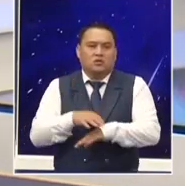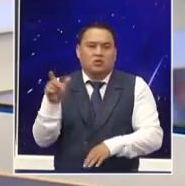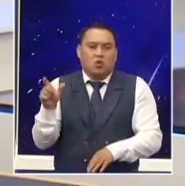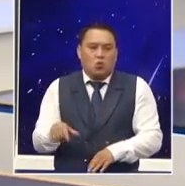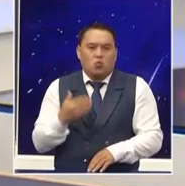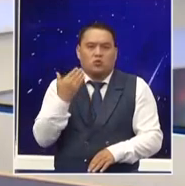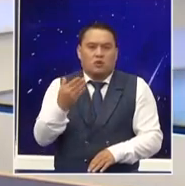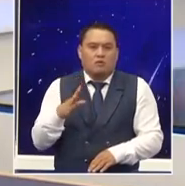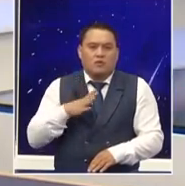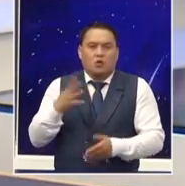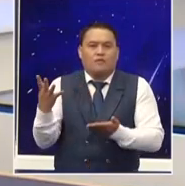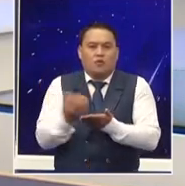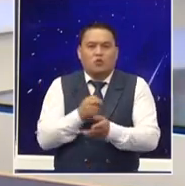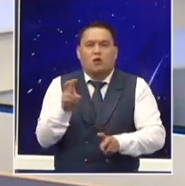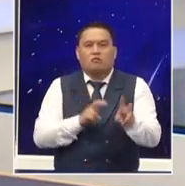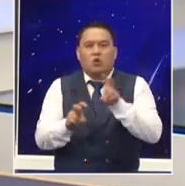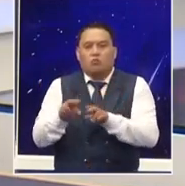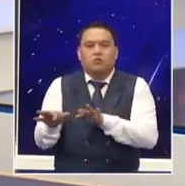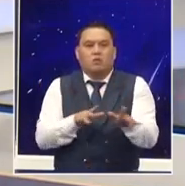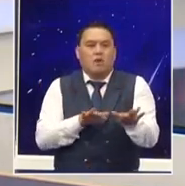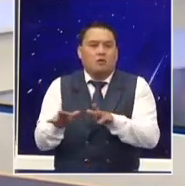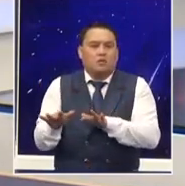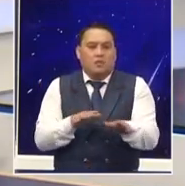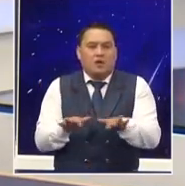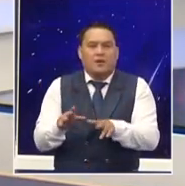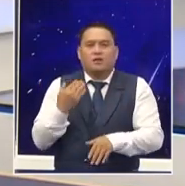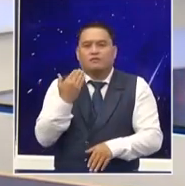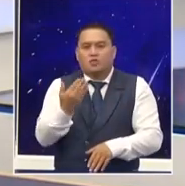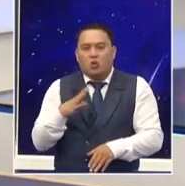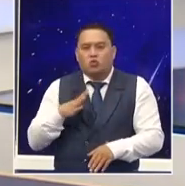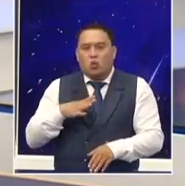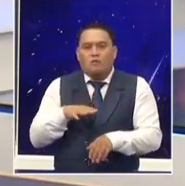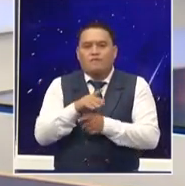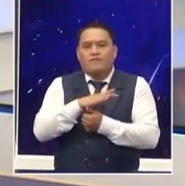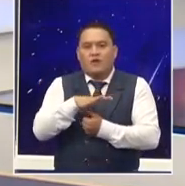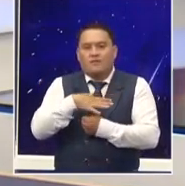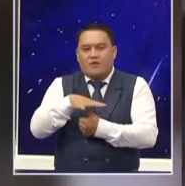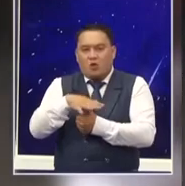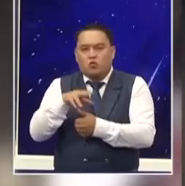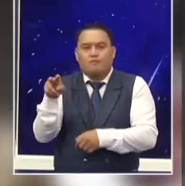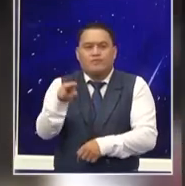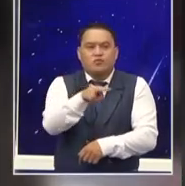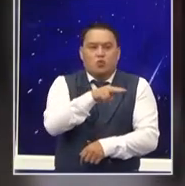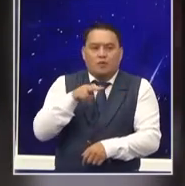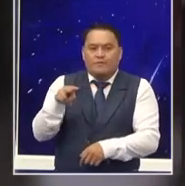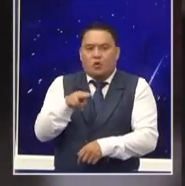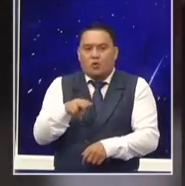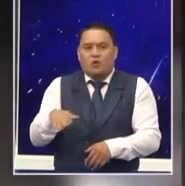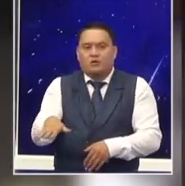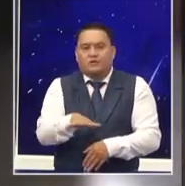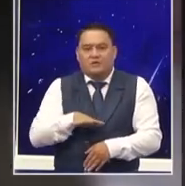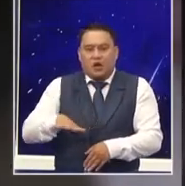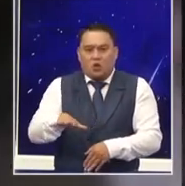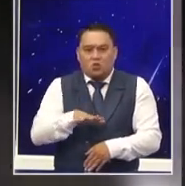Задержать злоумышленников удалось в ходе оперативно-розыскных и следственных мероприятий, а также при вертолетном патрулировании ареала обитания